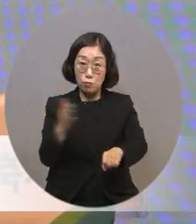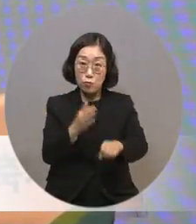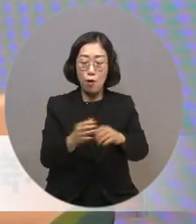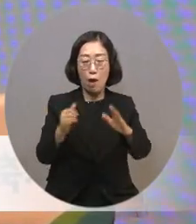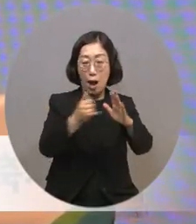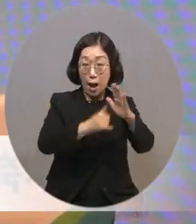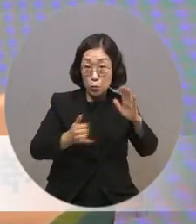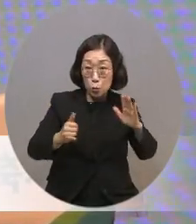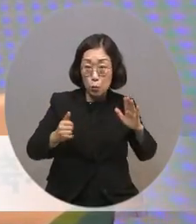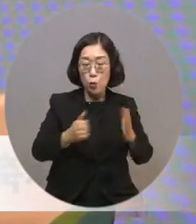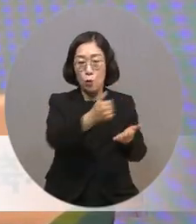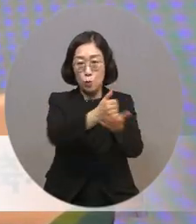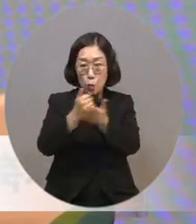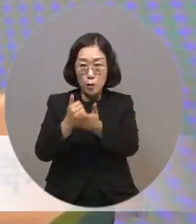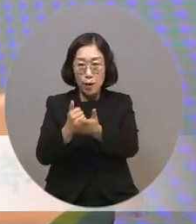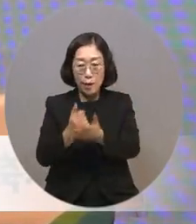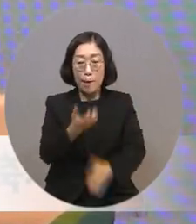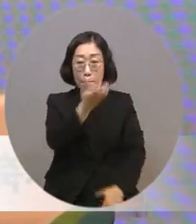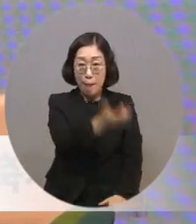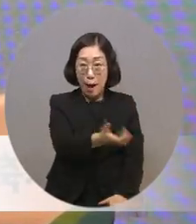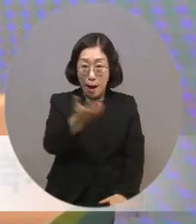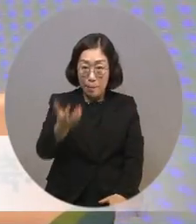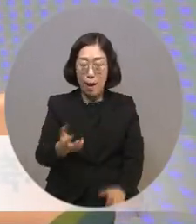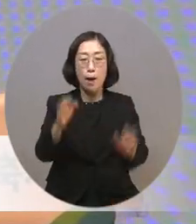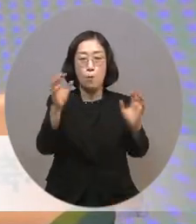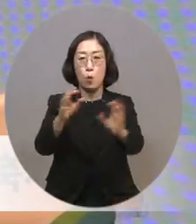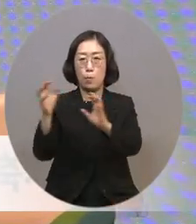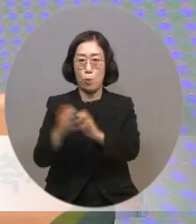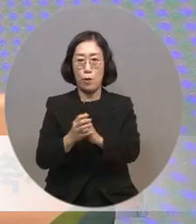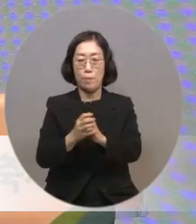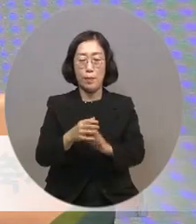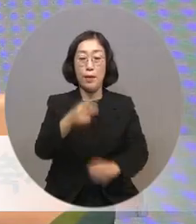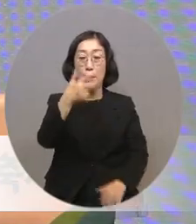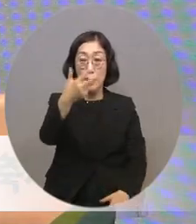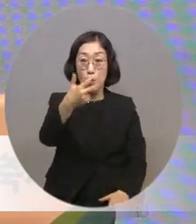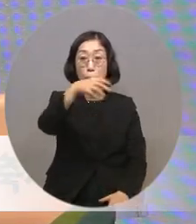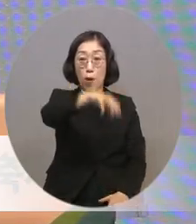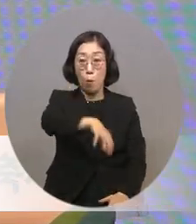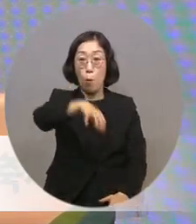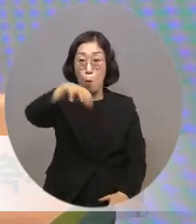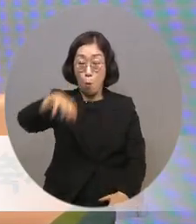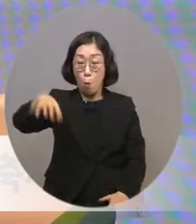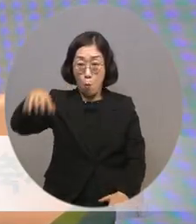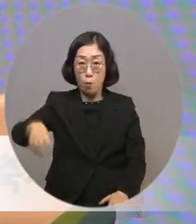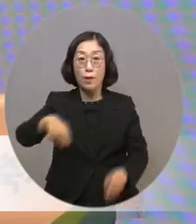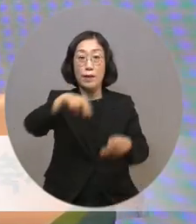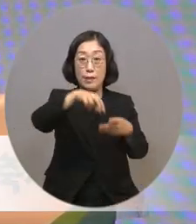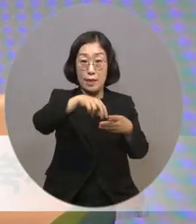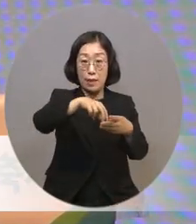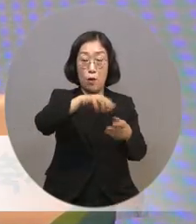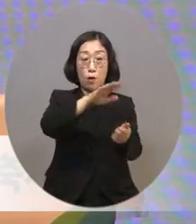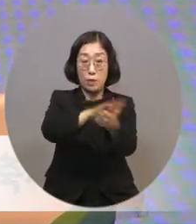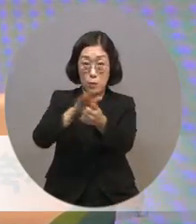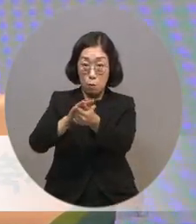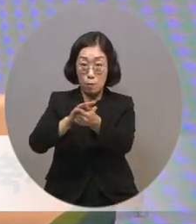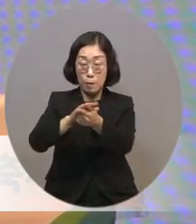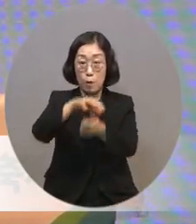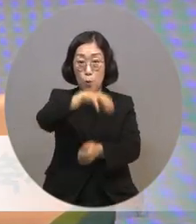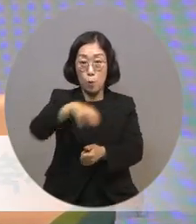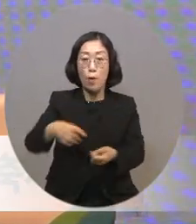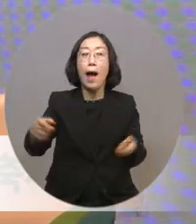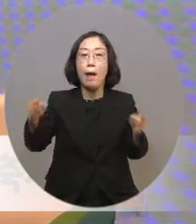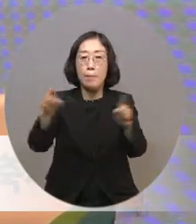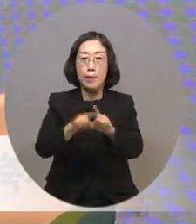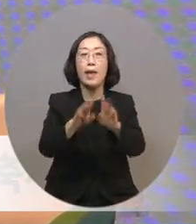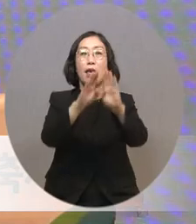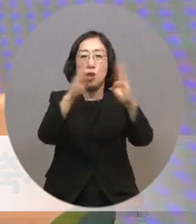위해서 찾아가는 행사로 진행을 하고 있습니다. 7개 시군의 장애인 가족지원센터가 함께하고